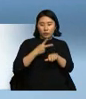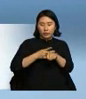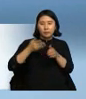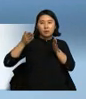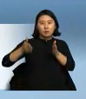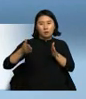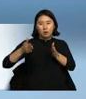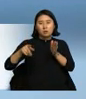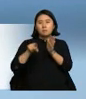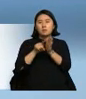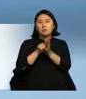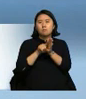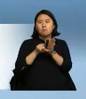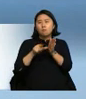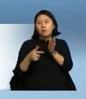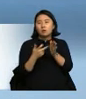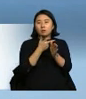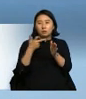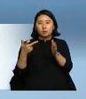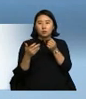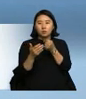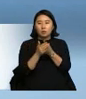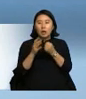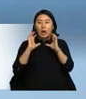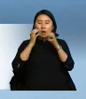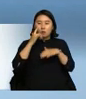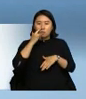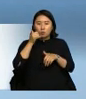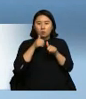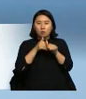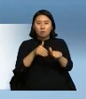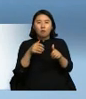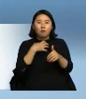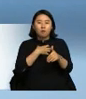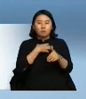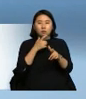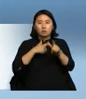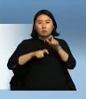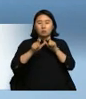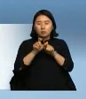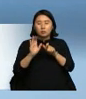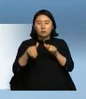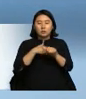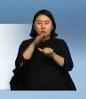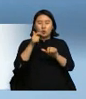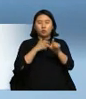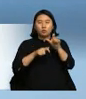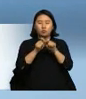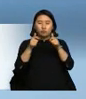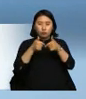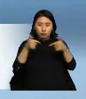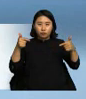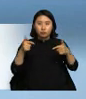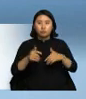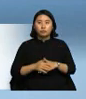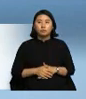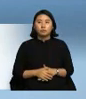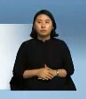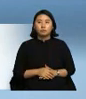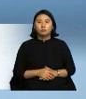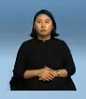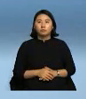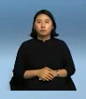교사들 간에는 불신의 벽이 높고 여기에 아이를 보낸 부모들의 걱정까지 커지면서 사태는 점점 확산되는